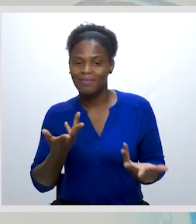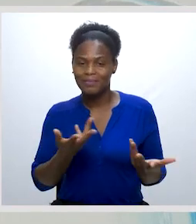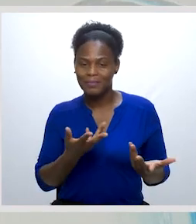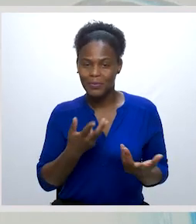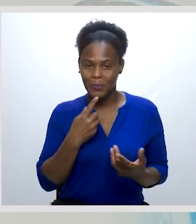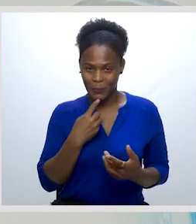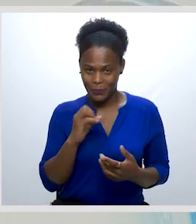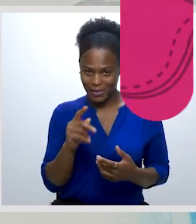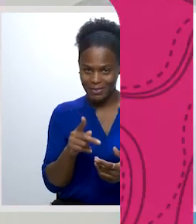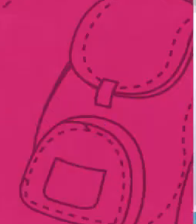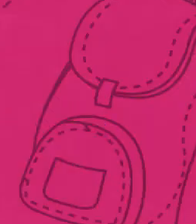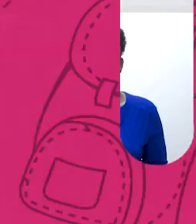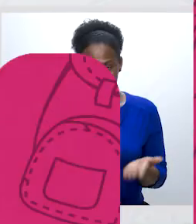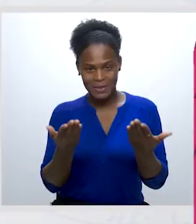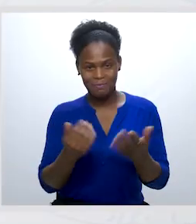Allez-y.